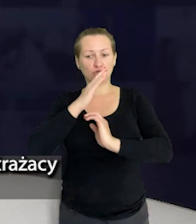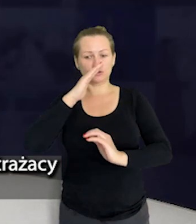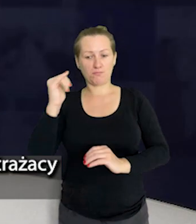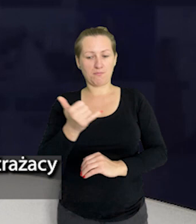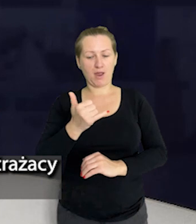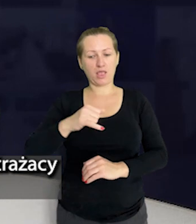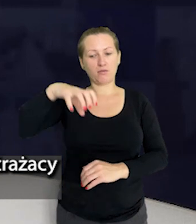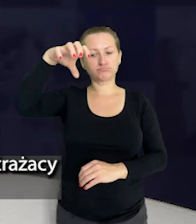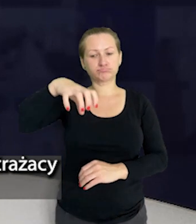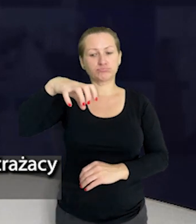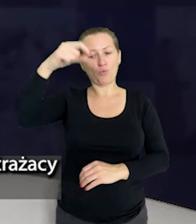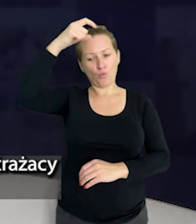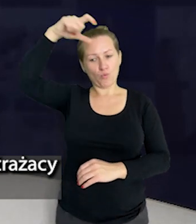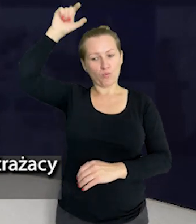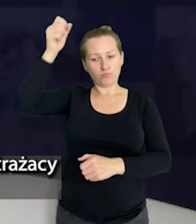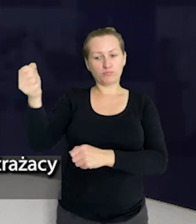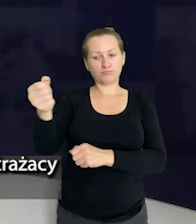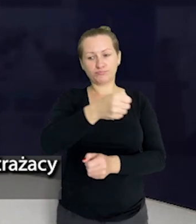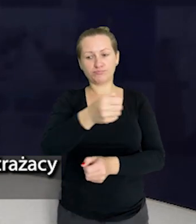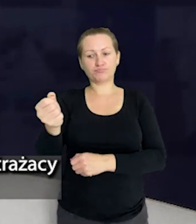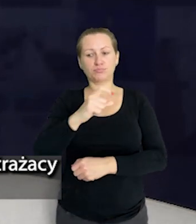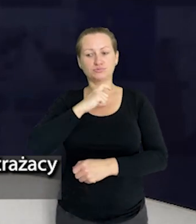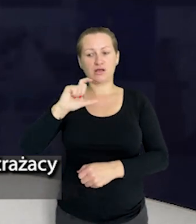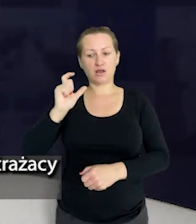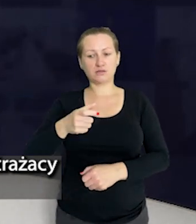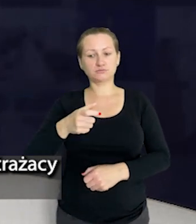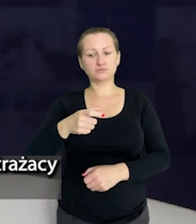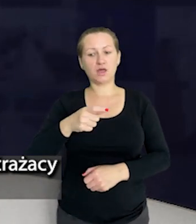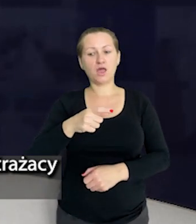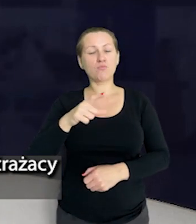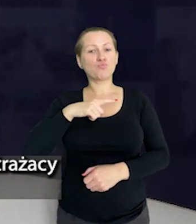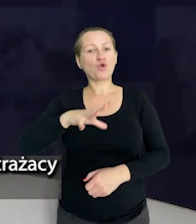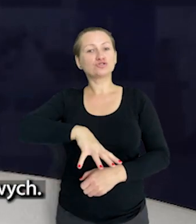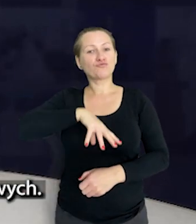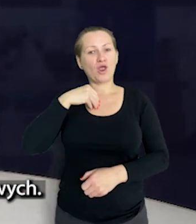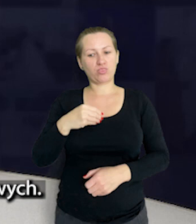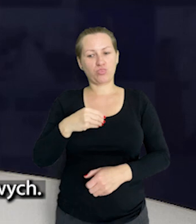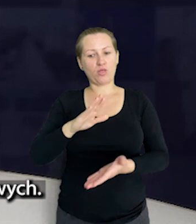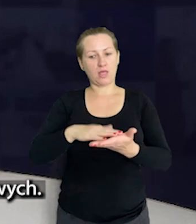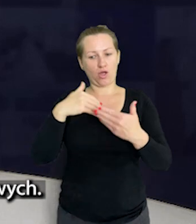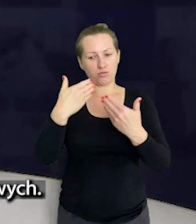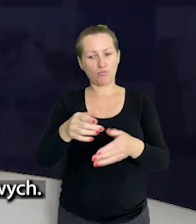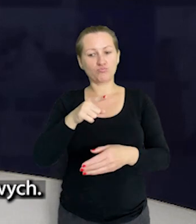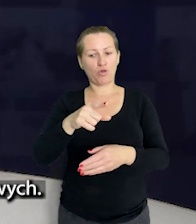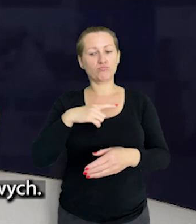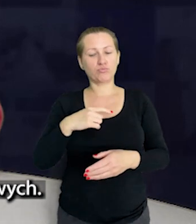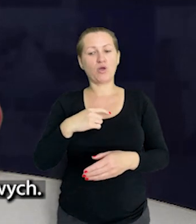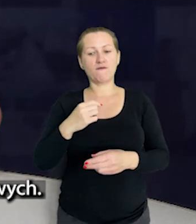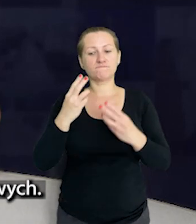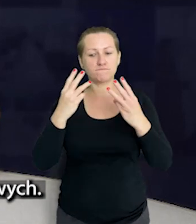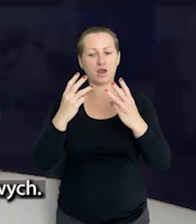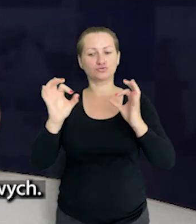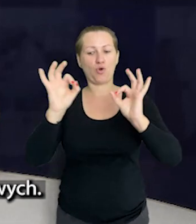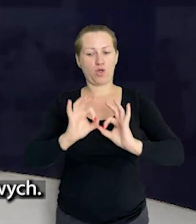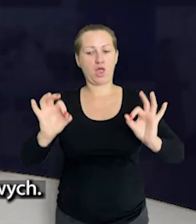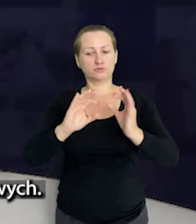18 maja w Komendzie Powiatowej Państwowej Straży Pożarnej w Starogardzie strażacy uroczyście obchodzili swoje święto. Była to znakomita okazja do